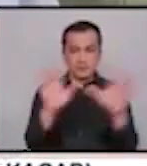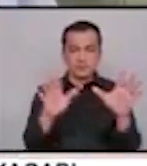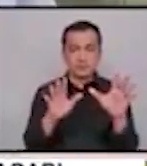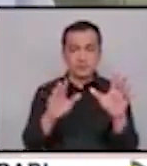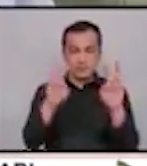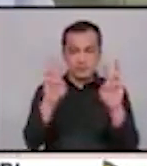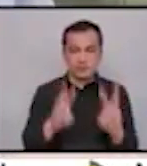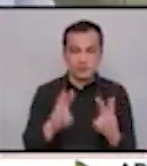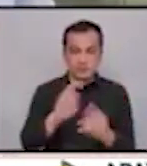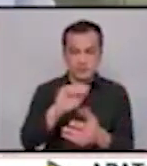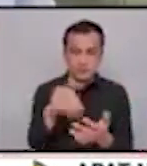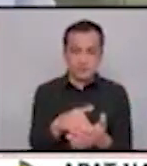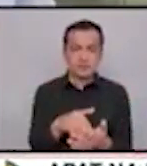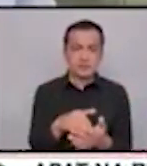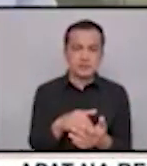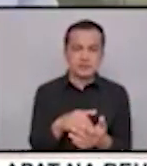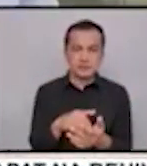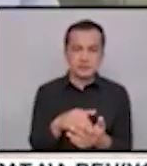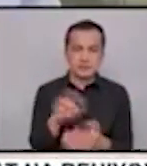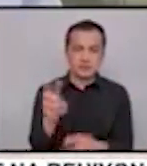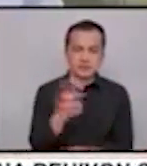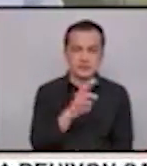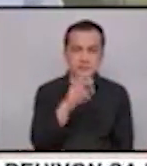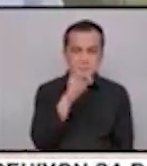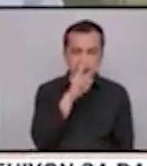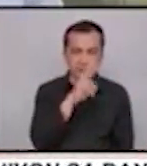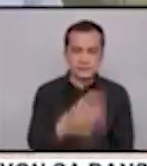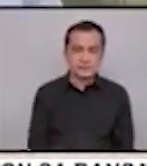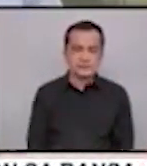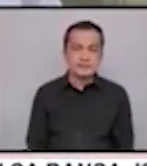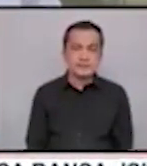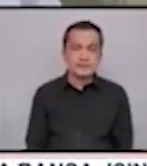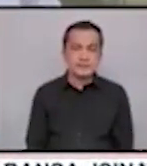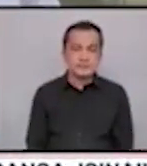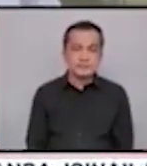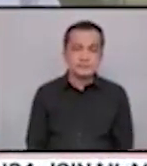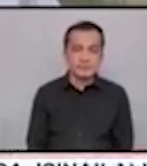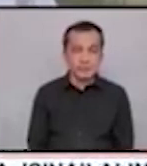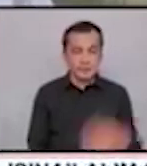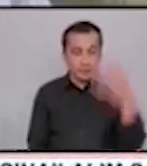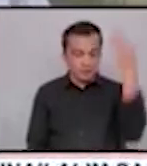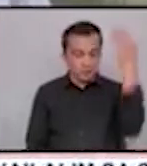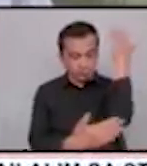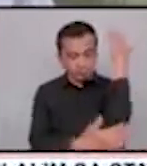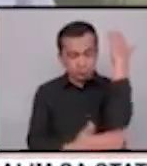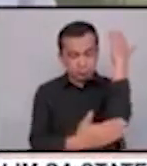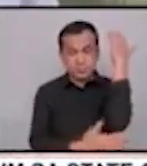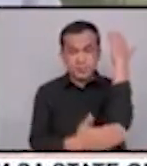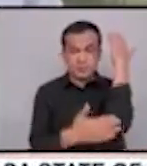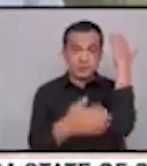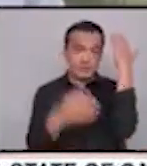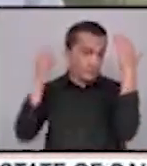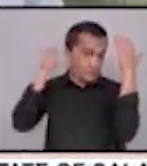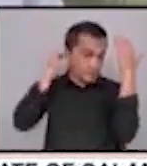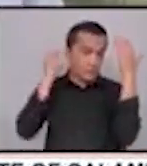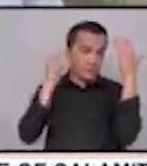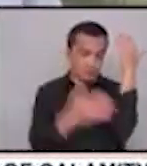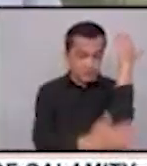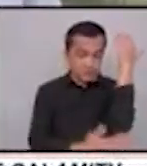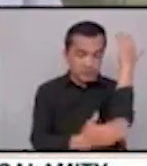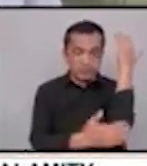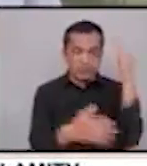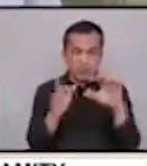at Western Visayas. Dito naman tayo sa Mindanao, magiging maulap at maulan sa malaking bahagi ng Mindanao. Kasama na dito ang